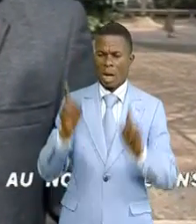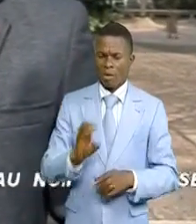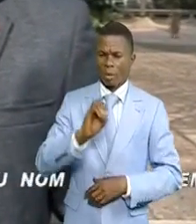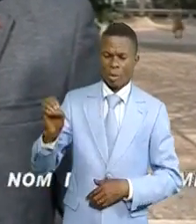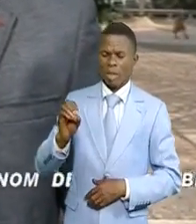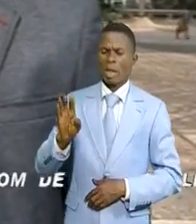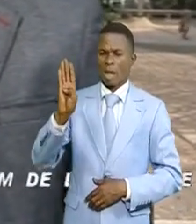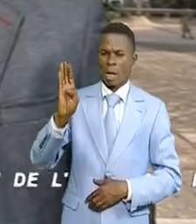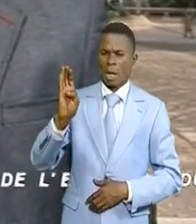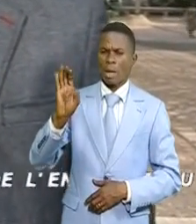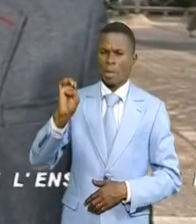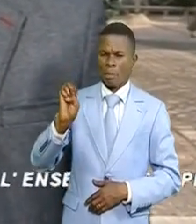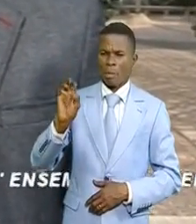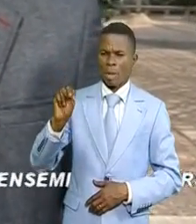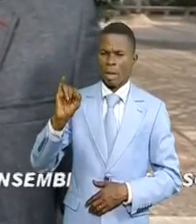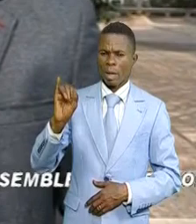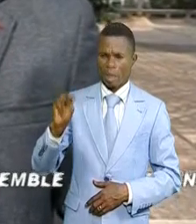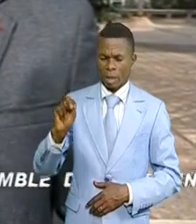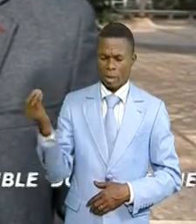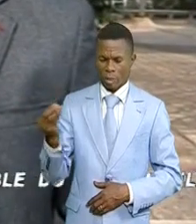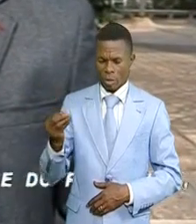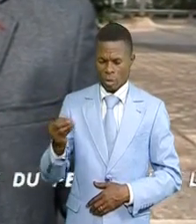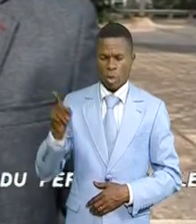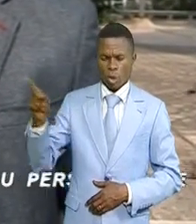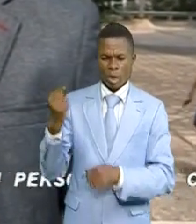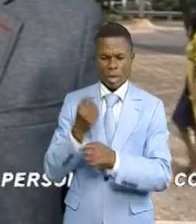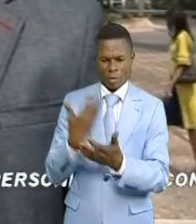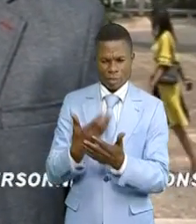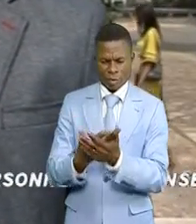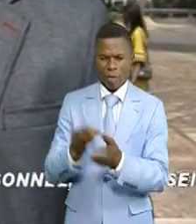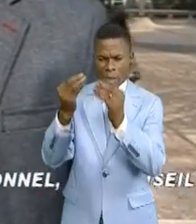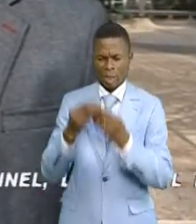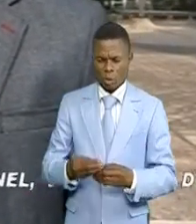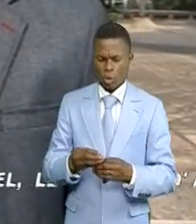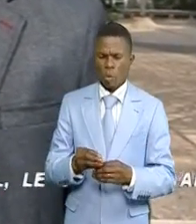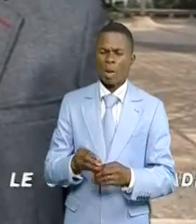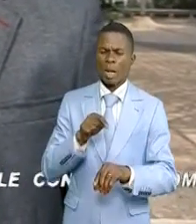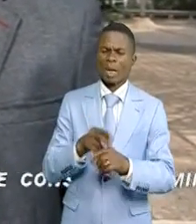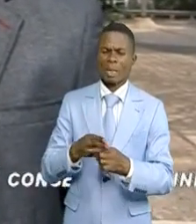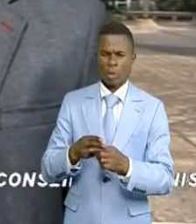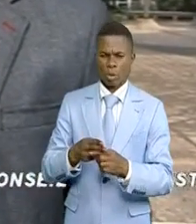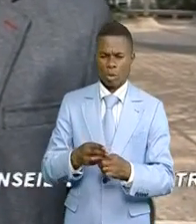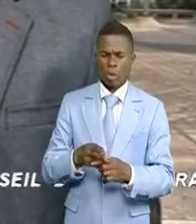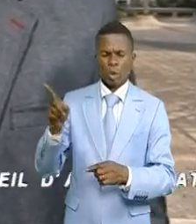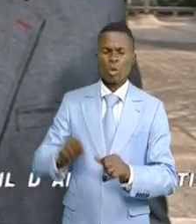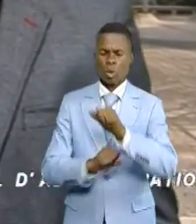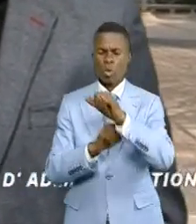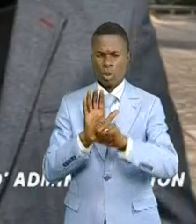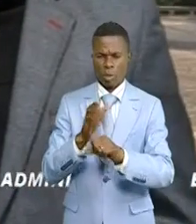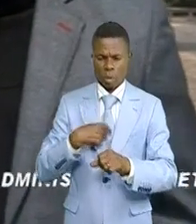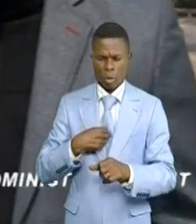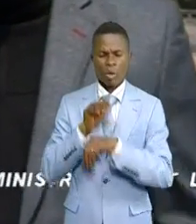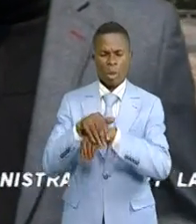du Bénin. Et c'est ainsi que j'ai pu avoir ce passeport en quelques jours, en 2 jours. grâce à lui, grâce à